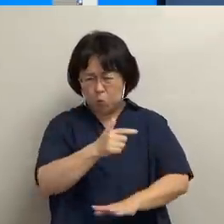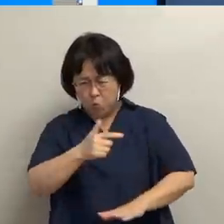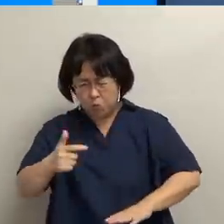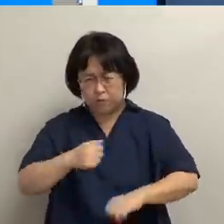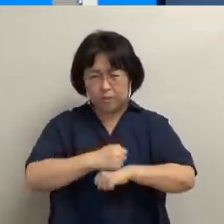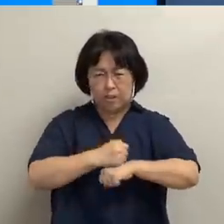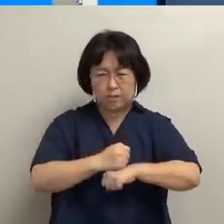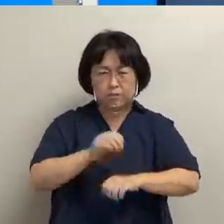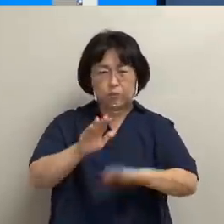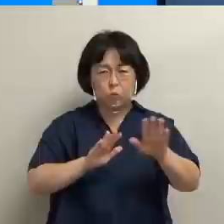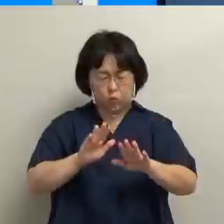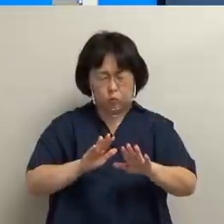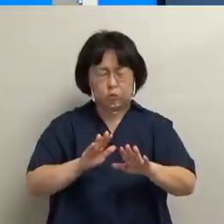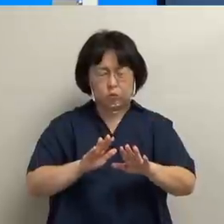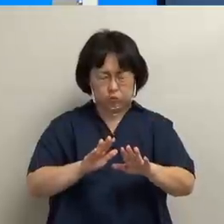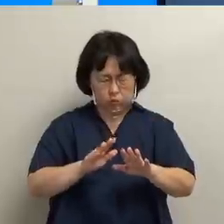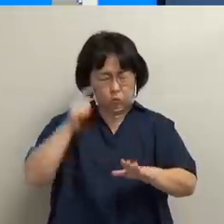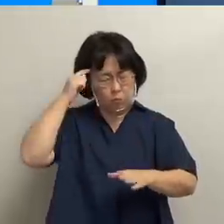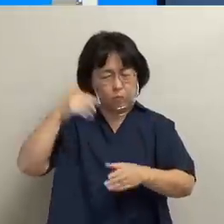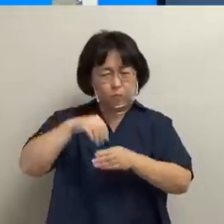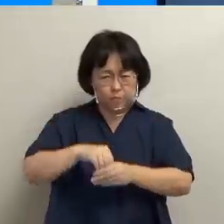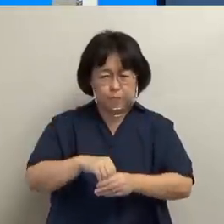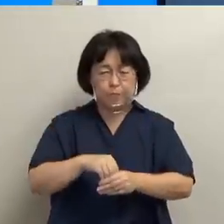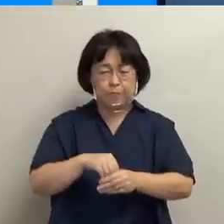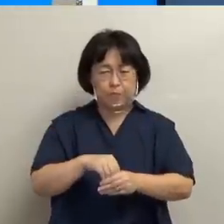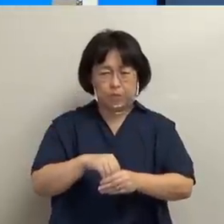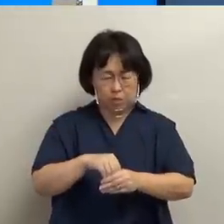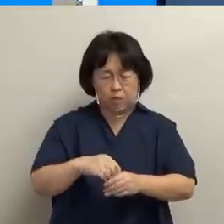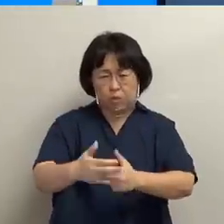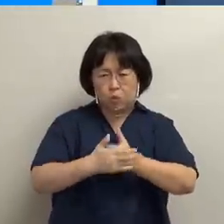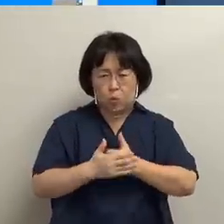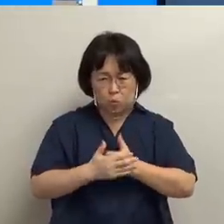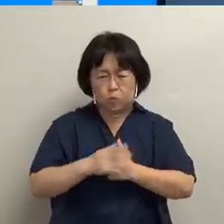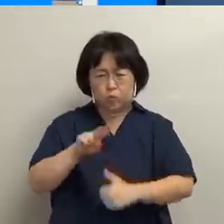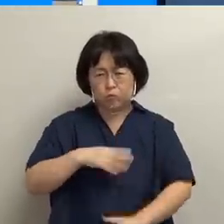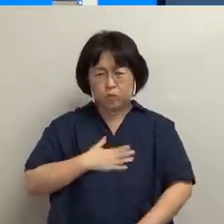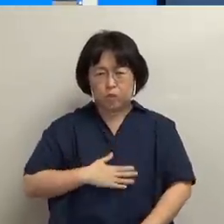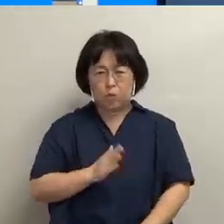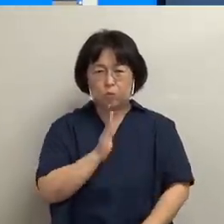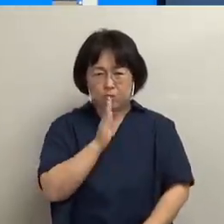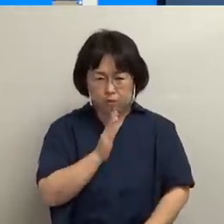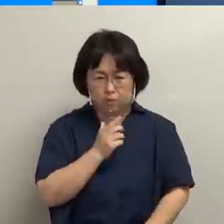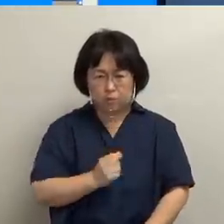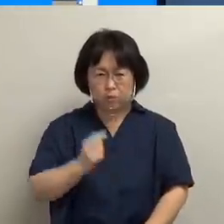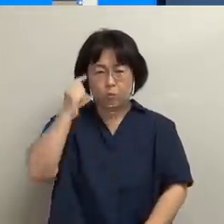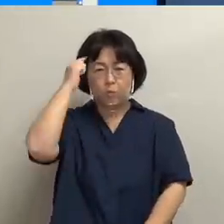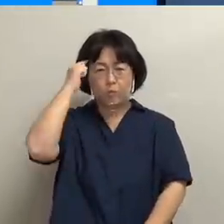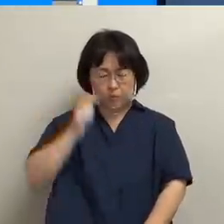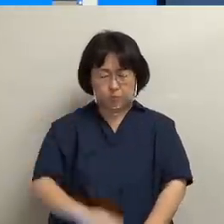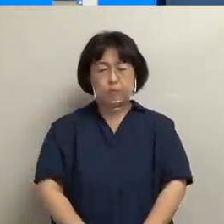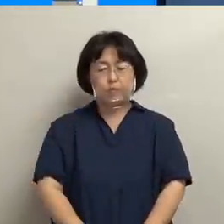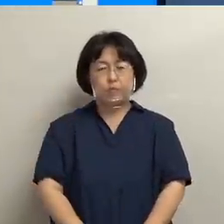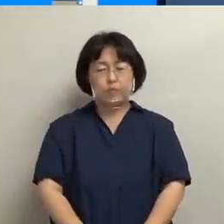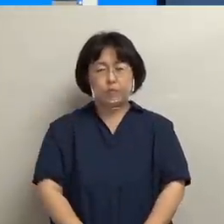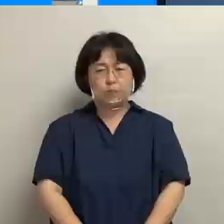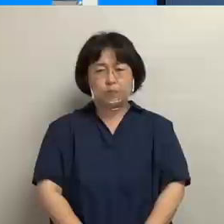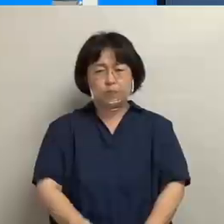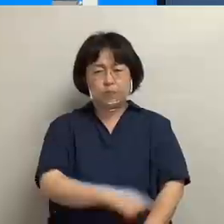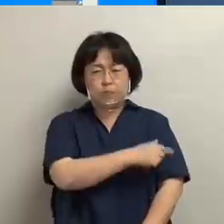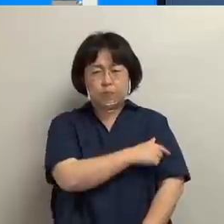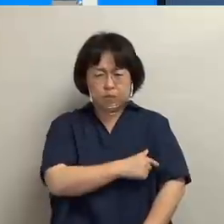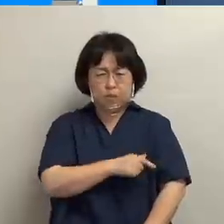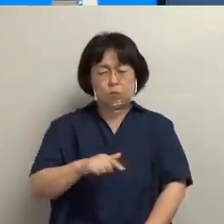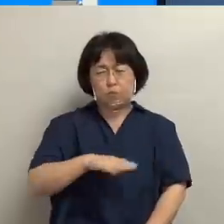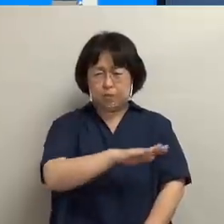だというご認識を新たにしていただいてご協力ご理解をお願いをしたいと思います北の皆さんにはこのところ